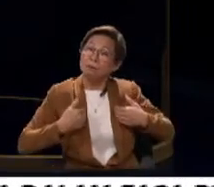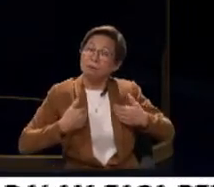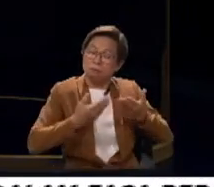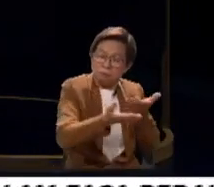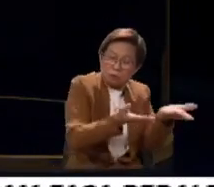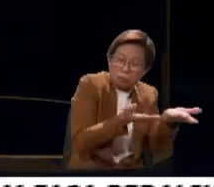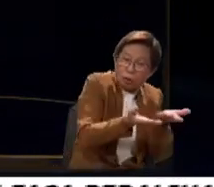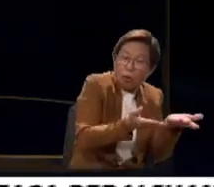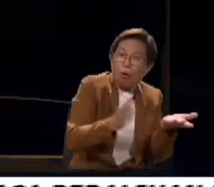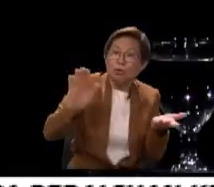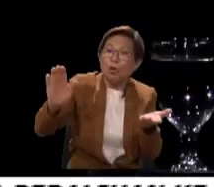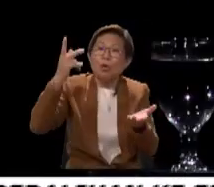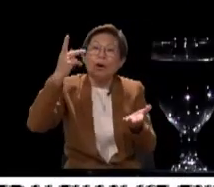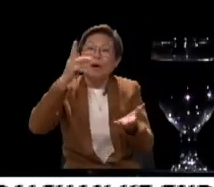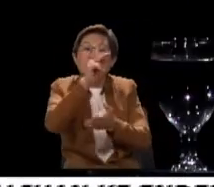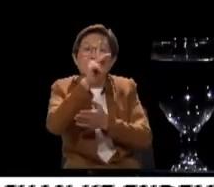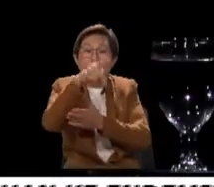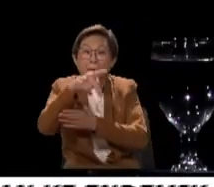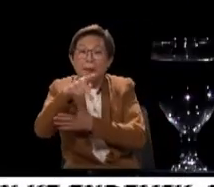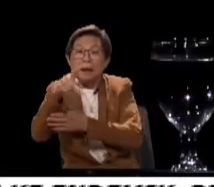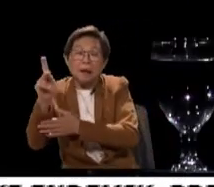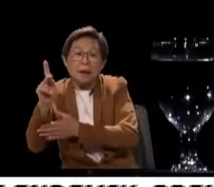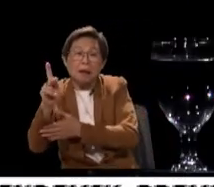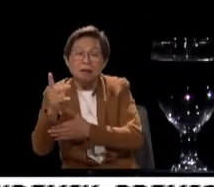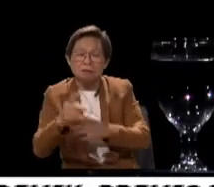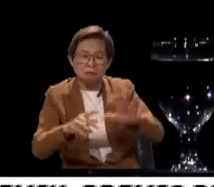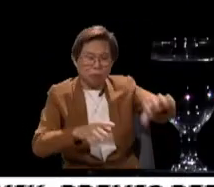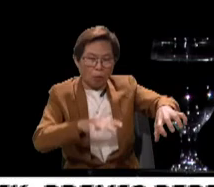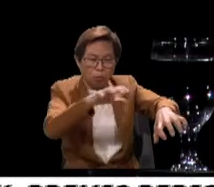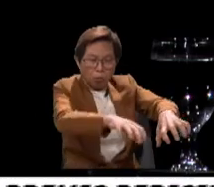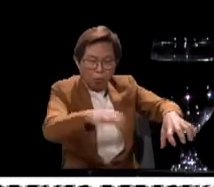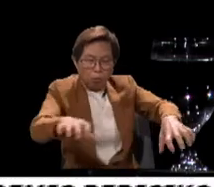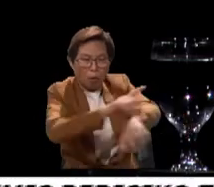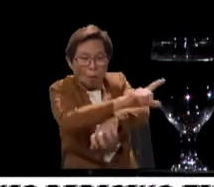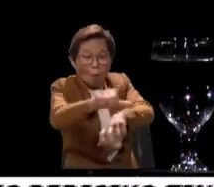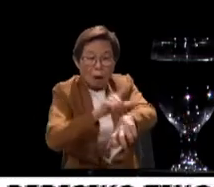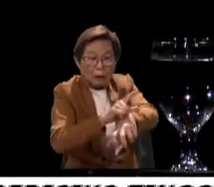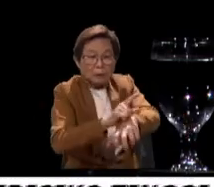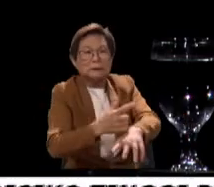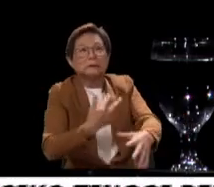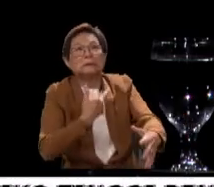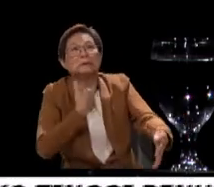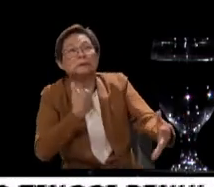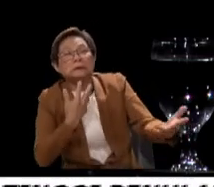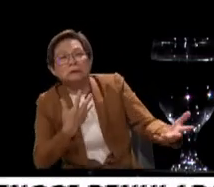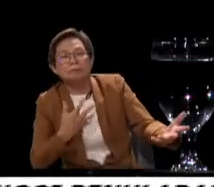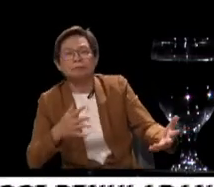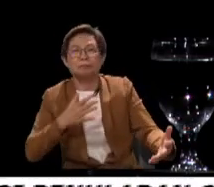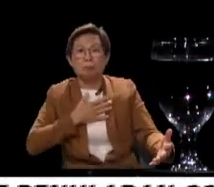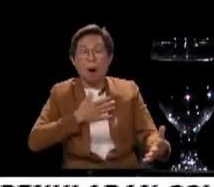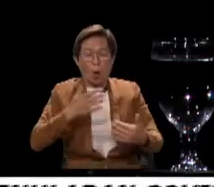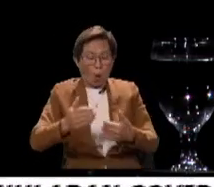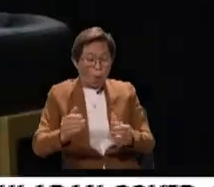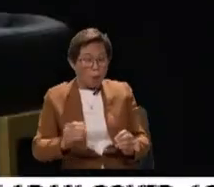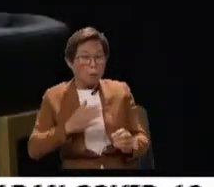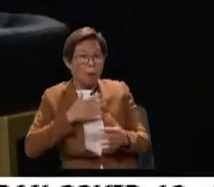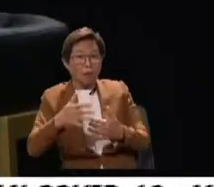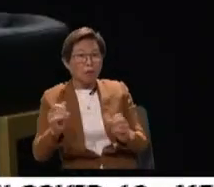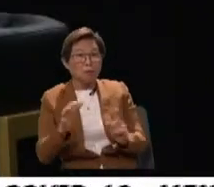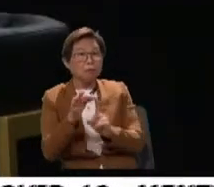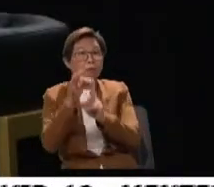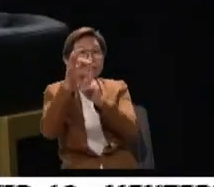yang dibuat oleh Kementerian sendiri terhadap mungkin kawasan-kawasan pereladangan yang terjejas tidak ada Kementerian tidak ada